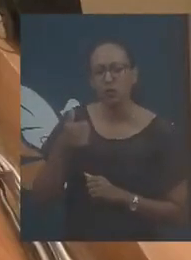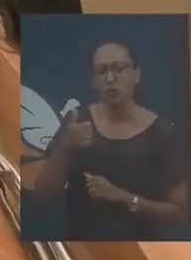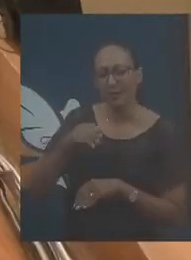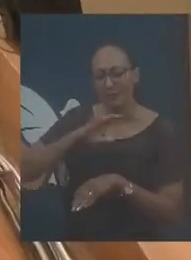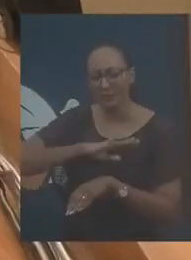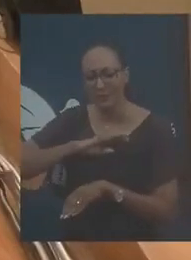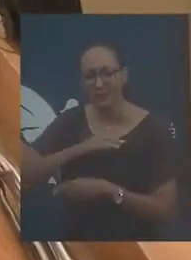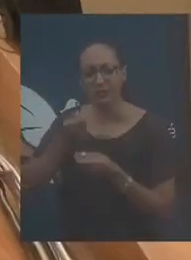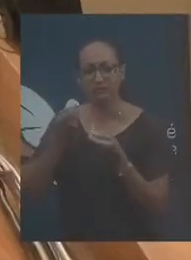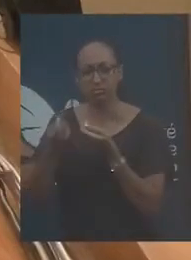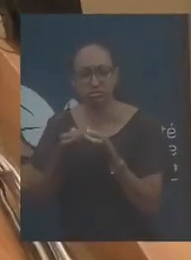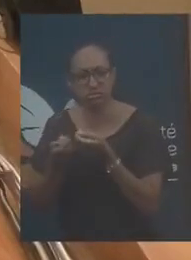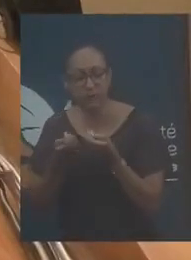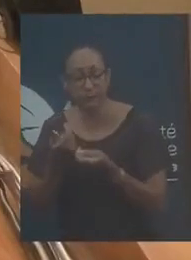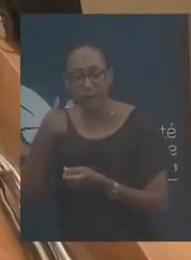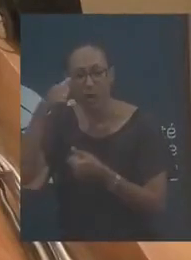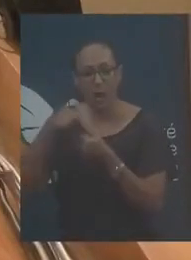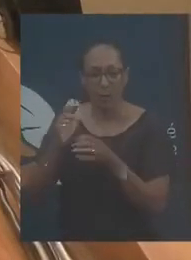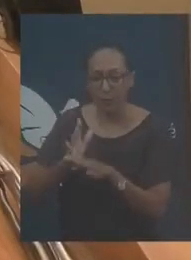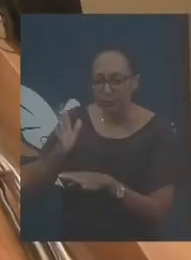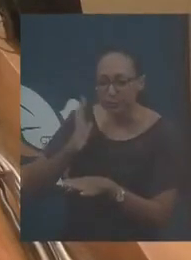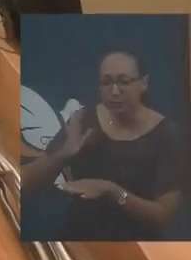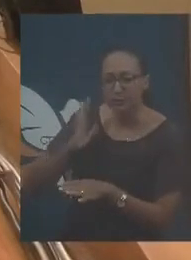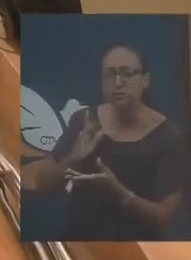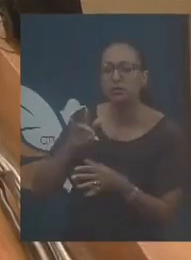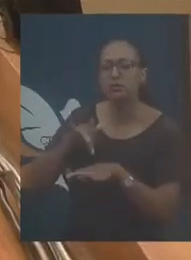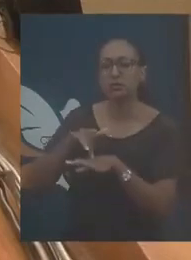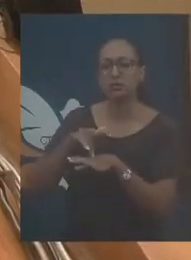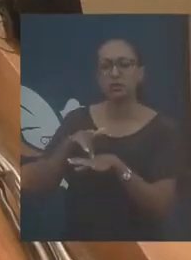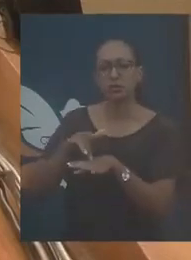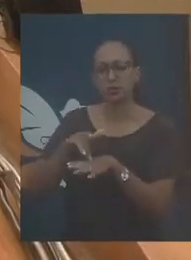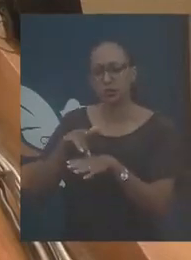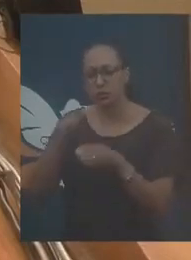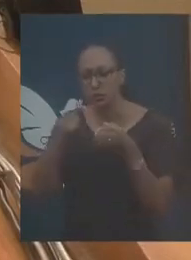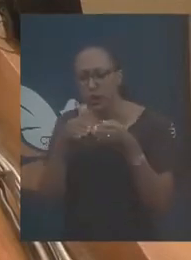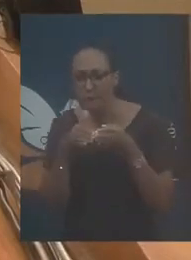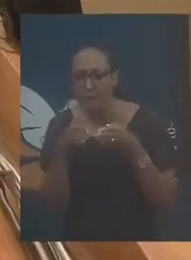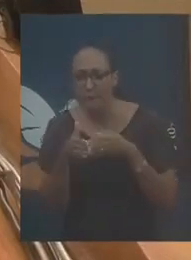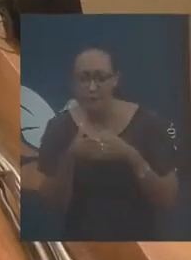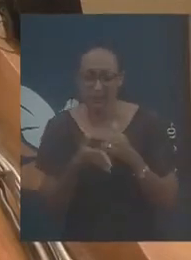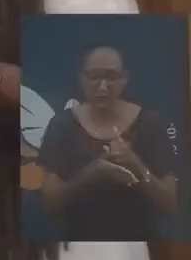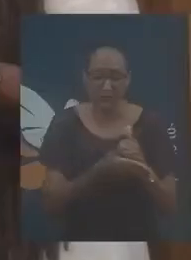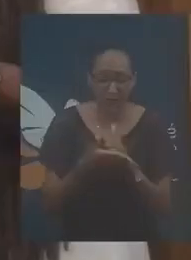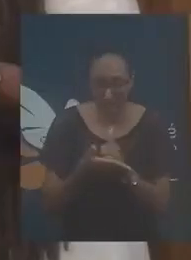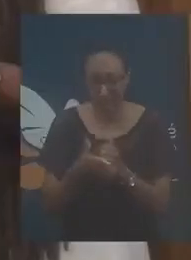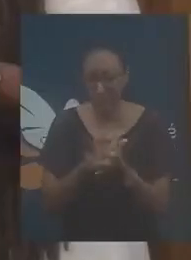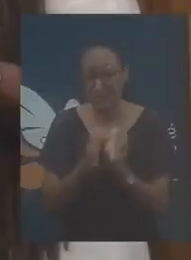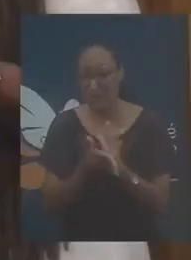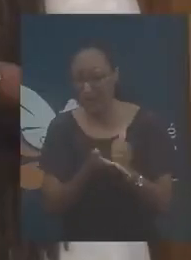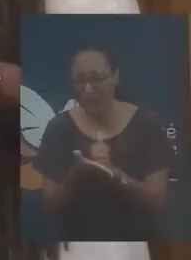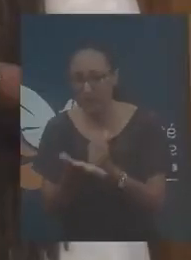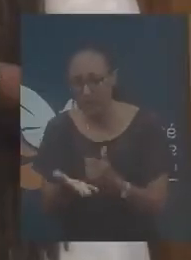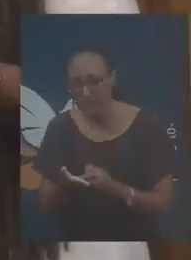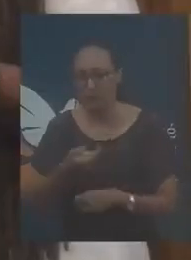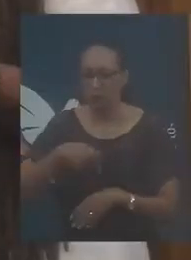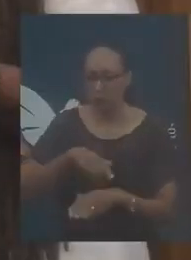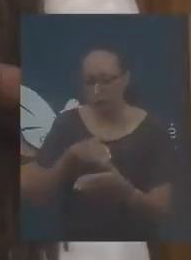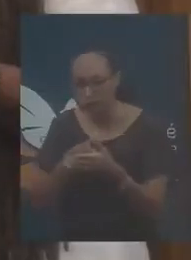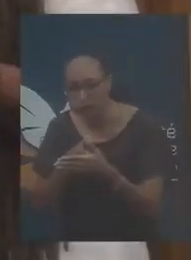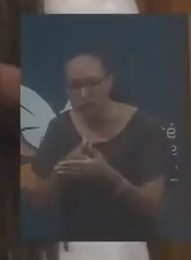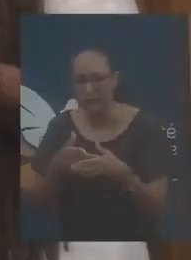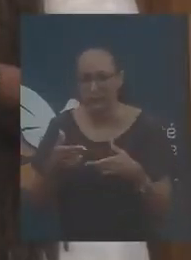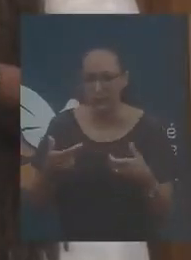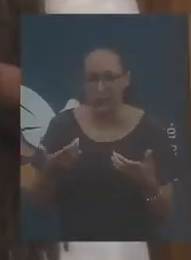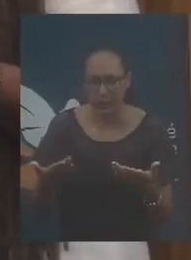je me souviens du temps de la SOPAMA, on lui avait demandé. Il avait demandé une aide à la SOPAMA. Nous avons bloqué et nous lui avons